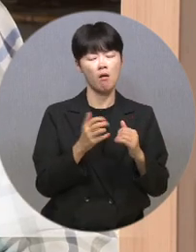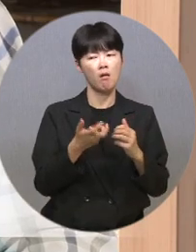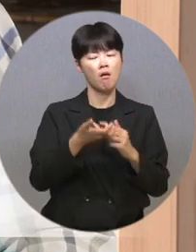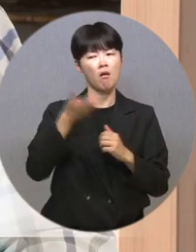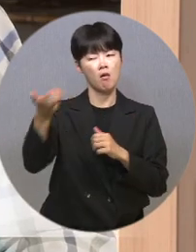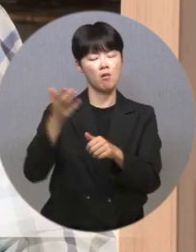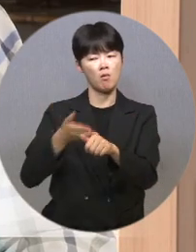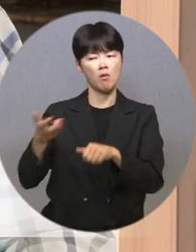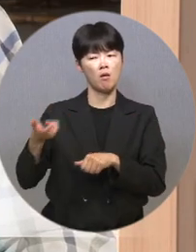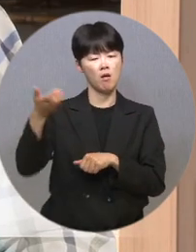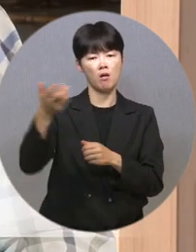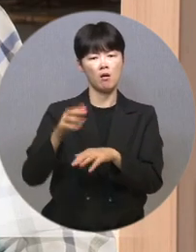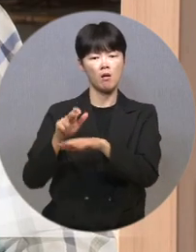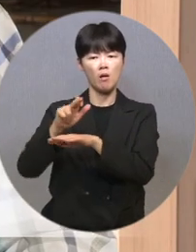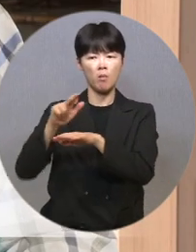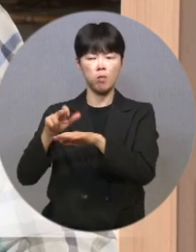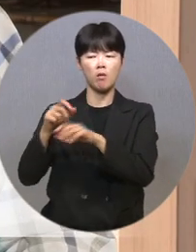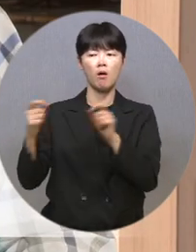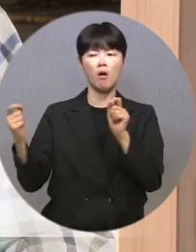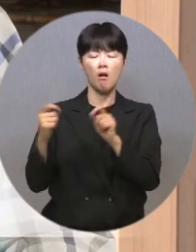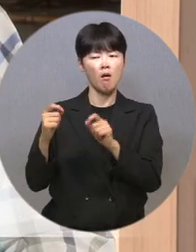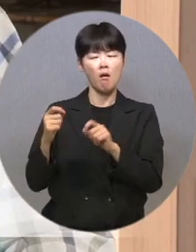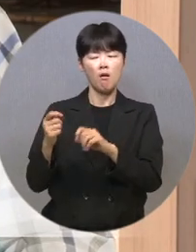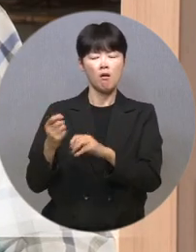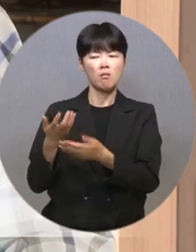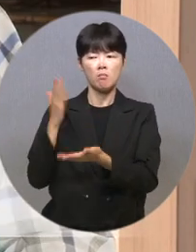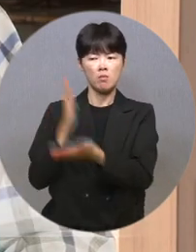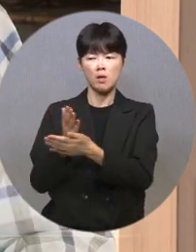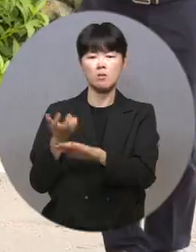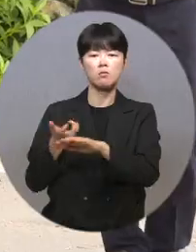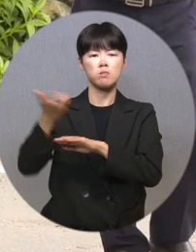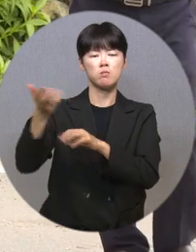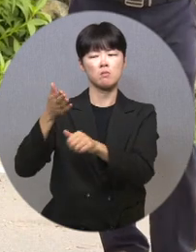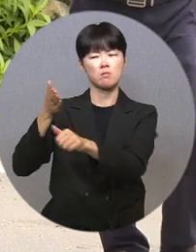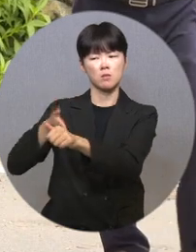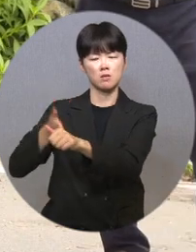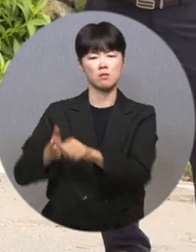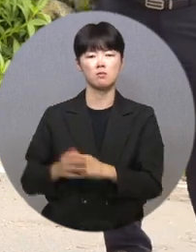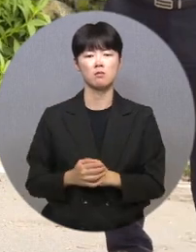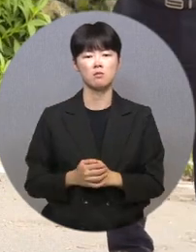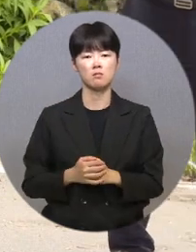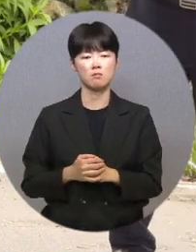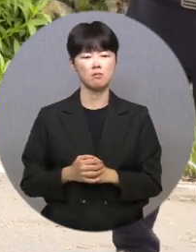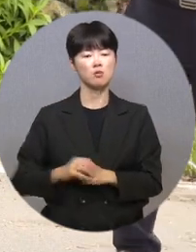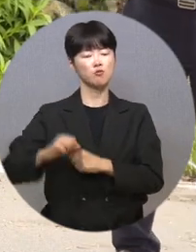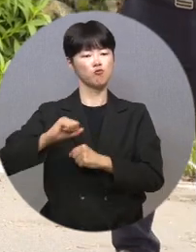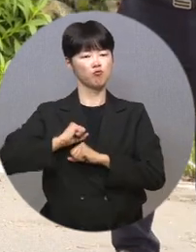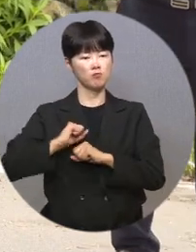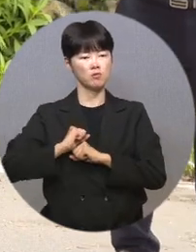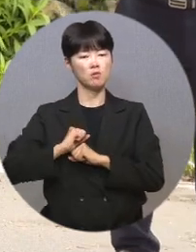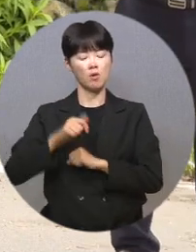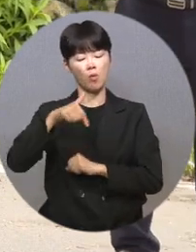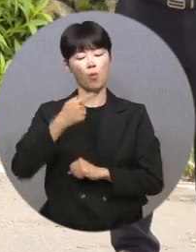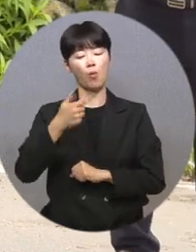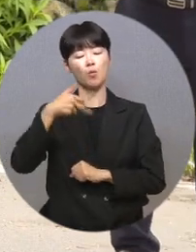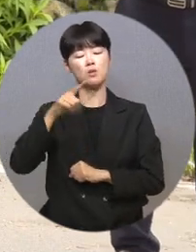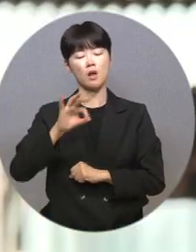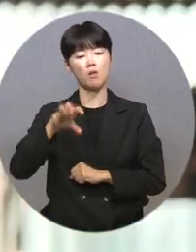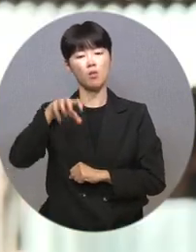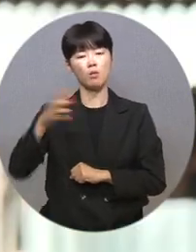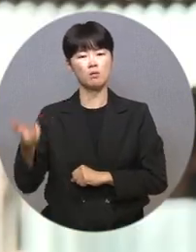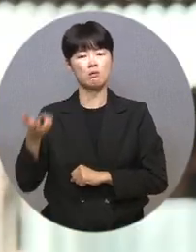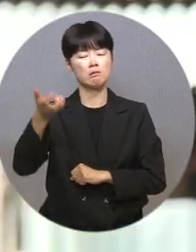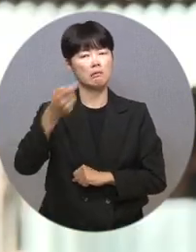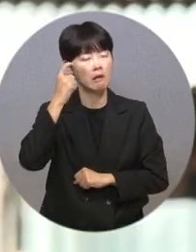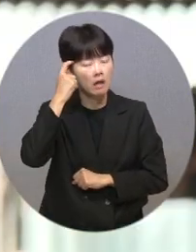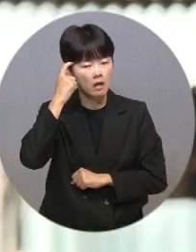하든지 전차포 사격장 이설이 문제입니다. 딴 것 없습니다. 국방부도 고창으로 이전을 추진했지만 고창 주민들의